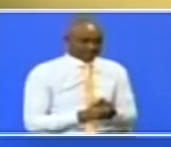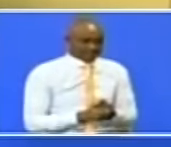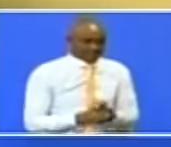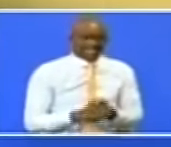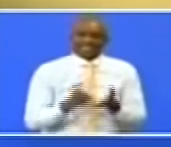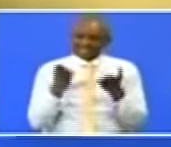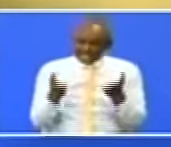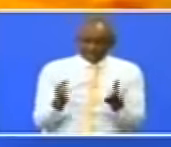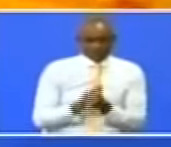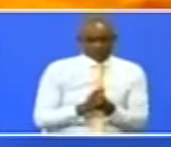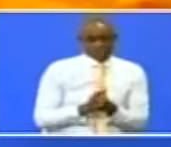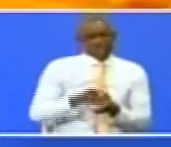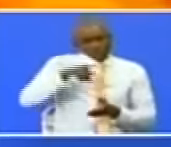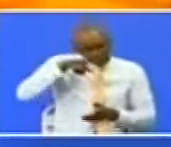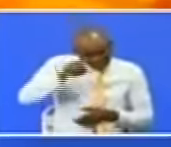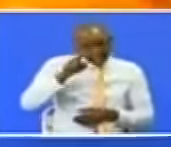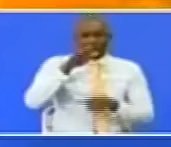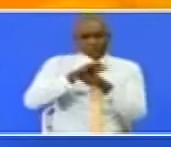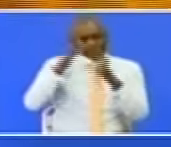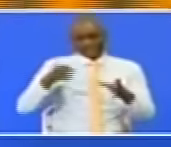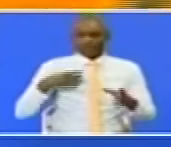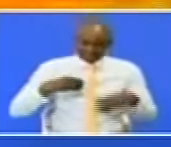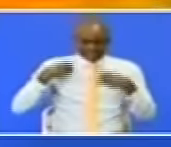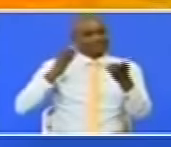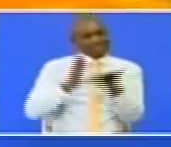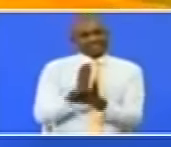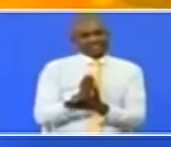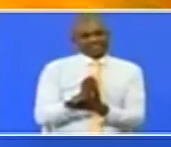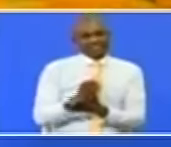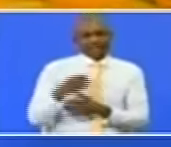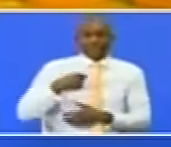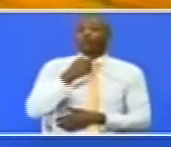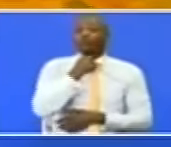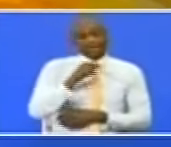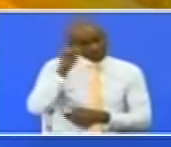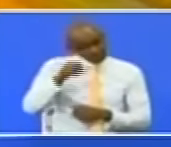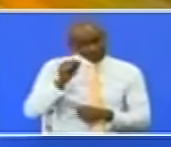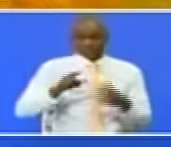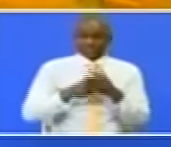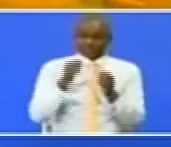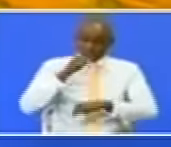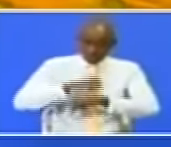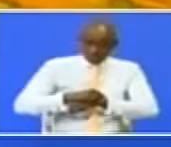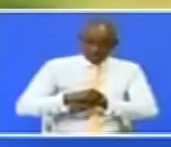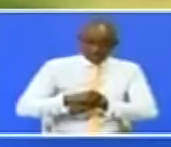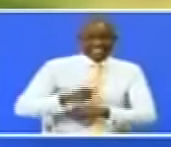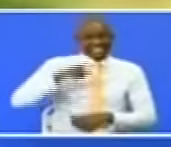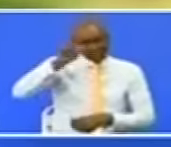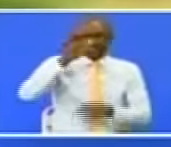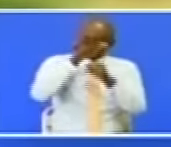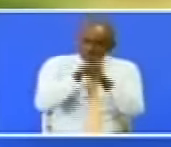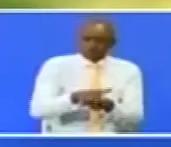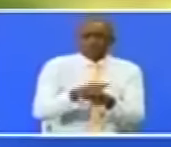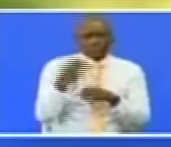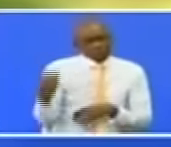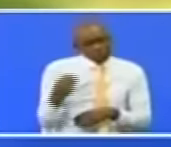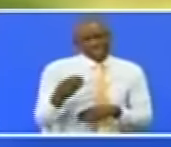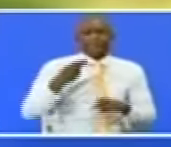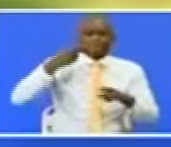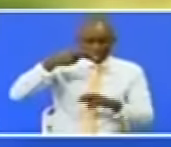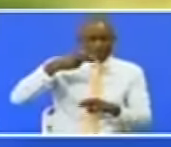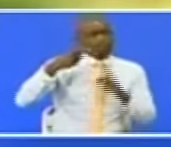mgala muue, lakini haki yake mpe. Kwanza ningependa kwanza na shule wasikuwa na discriminate watu